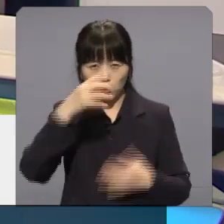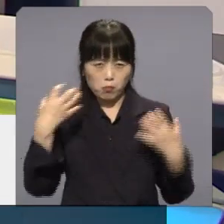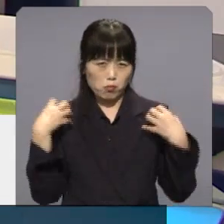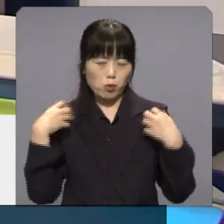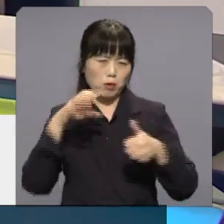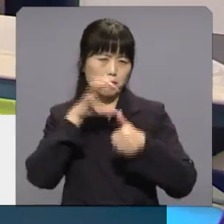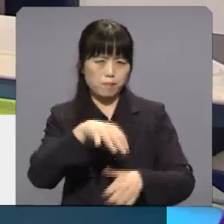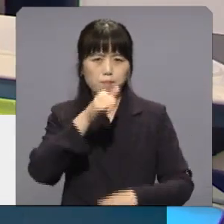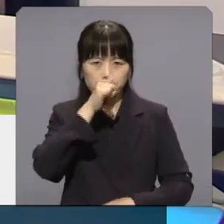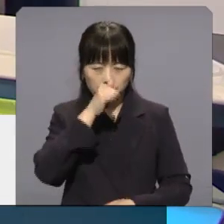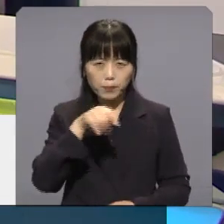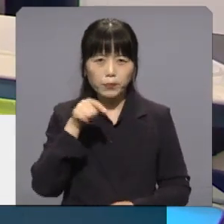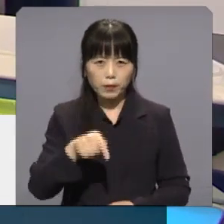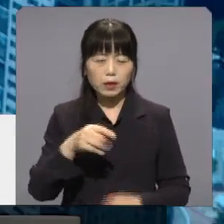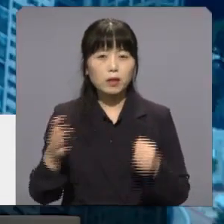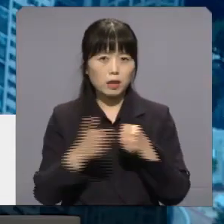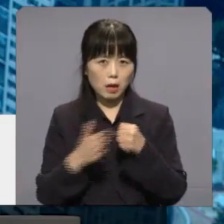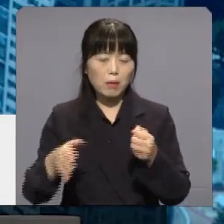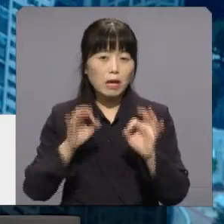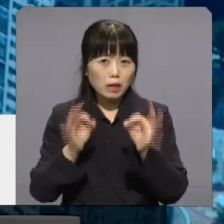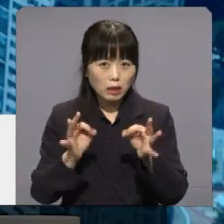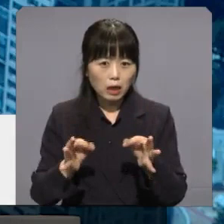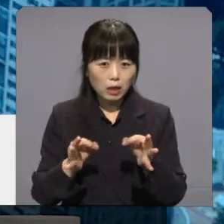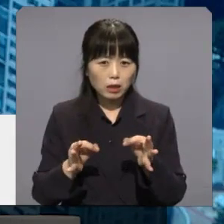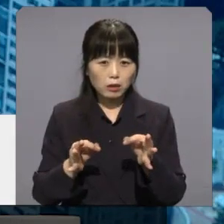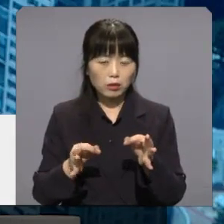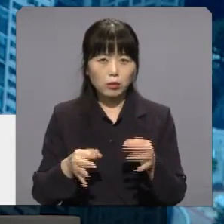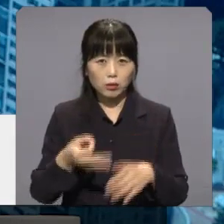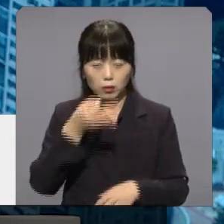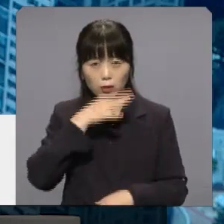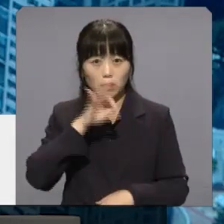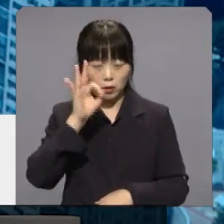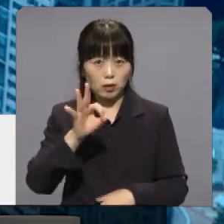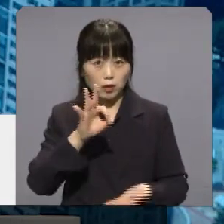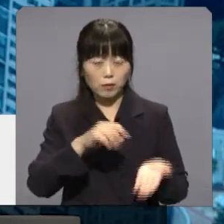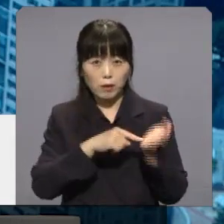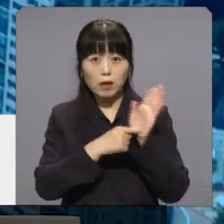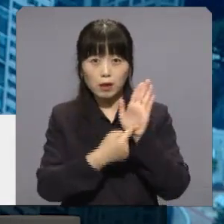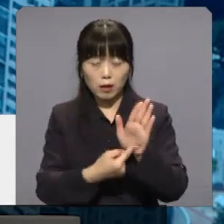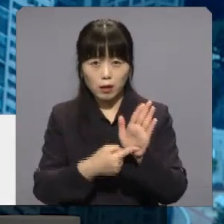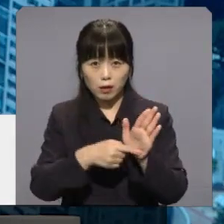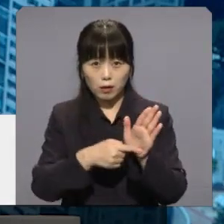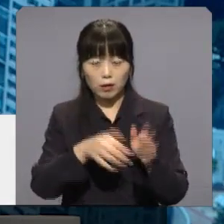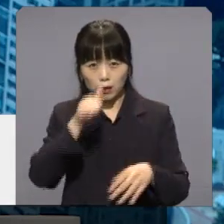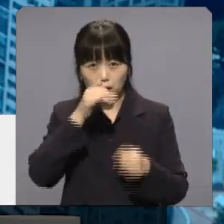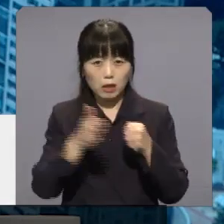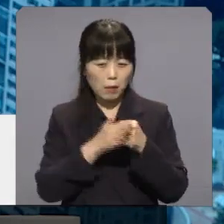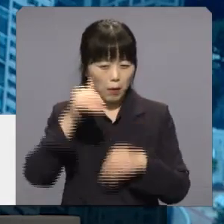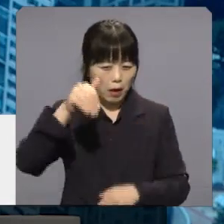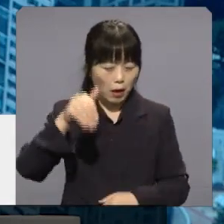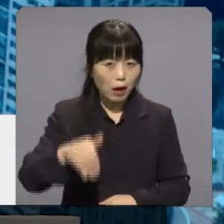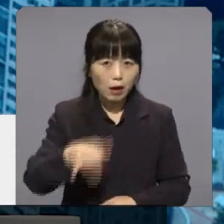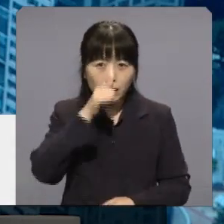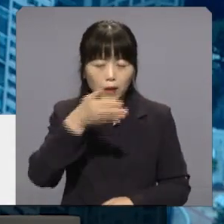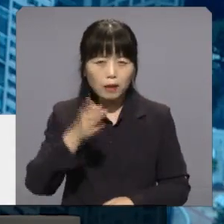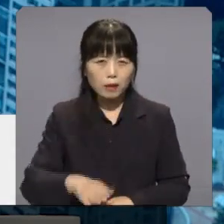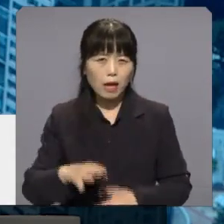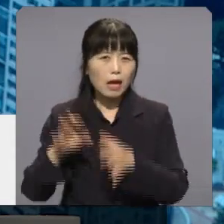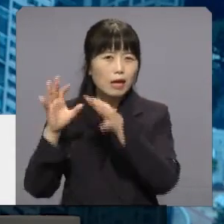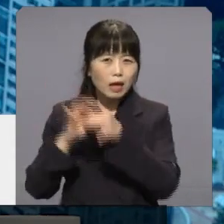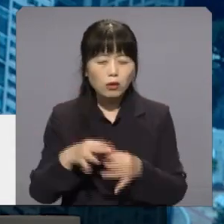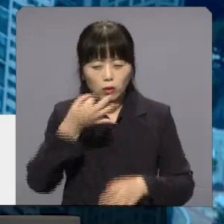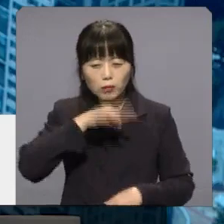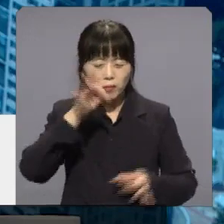했죠 그럼 현재 은행 들의 어떤 여심 그들이 이제 공개가 되기 정말 조금씩 내리기 시작했는데 사실 이제 금리가 계속해서 또